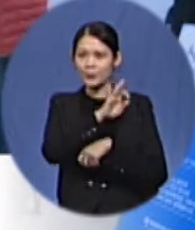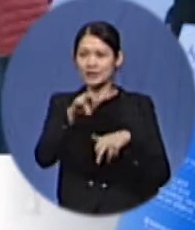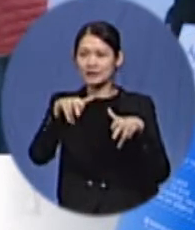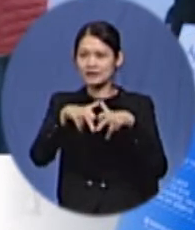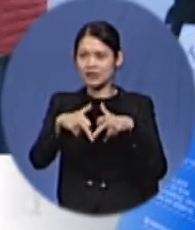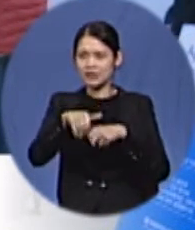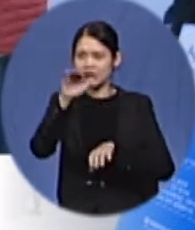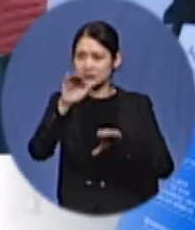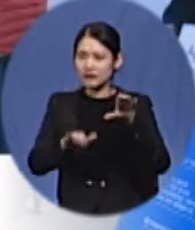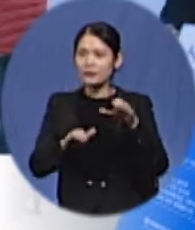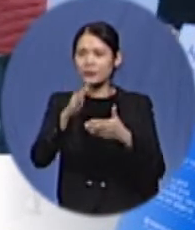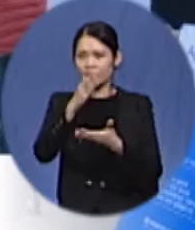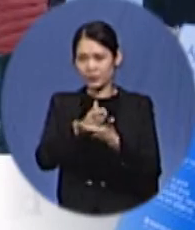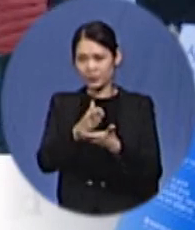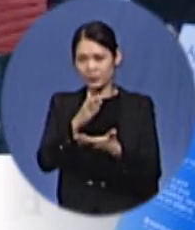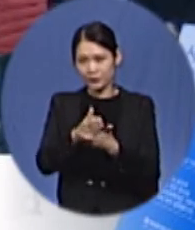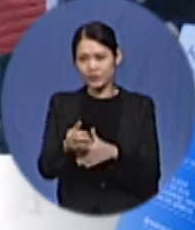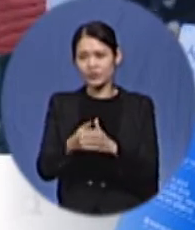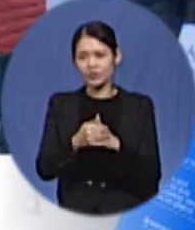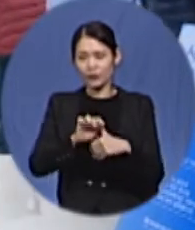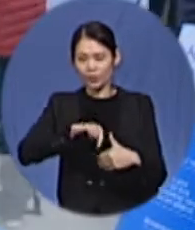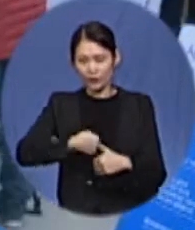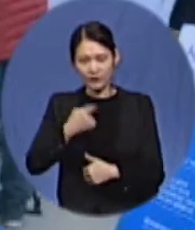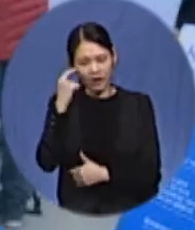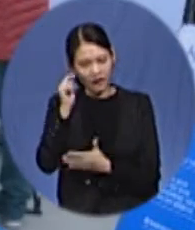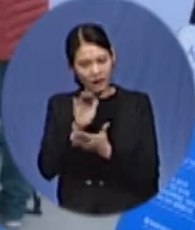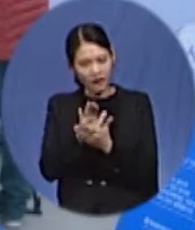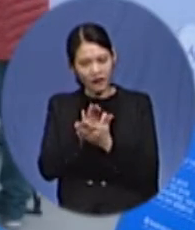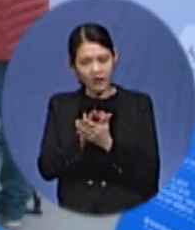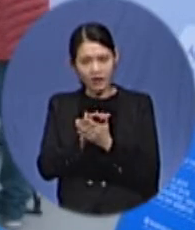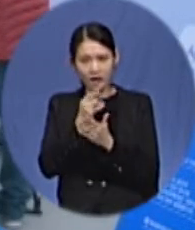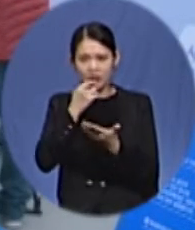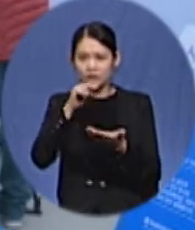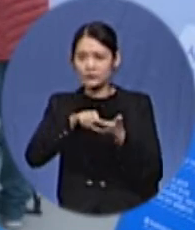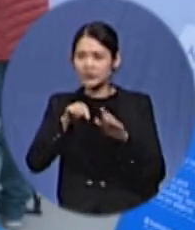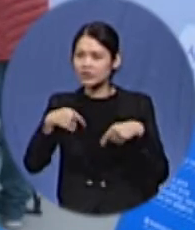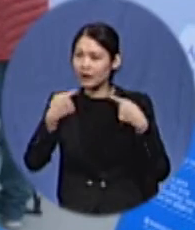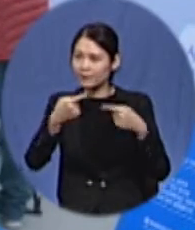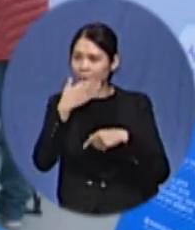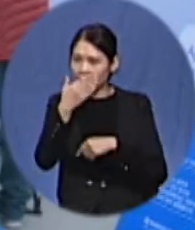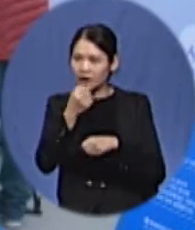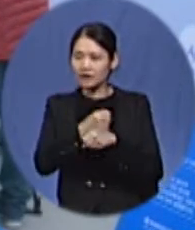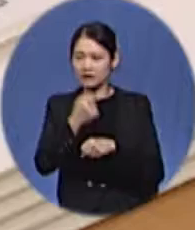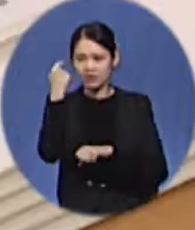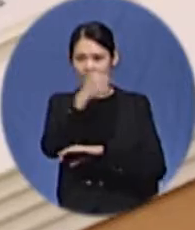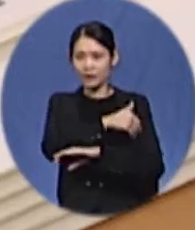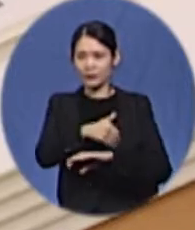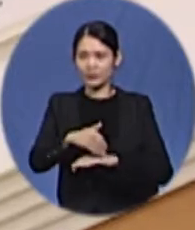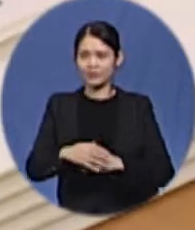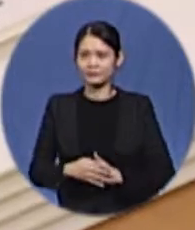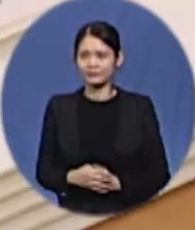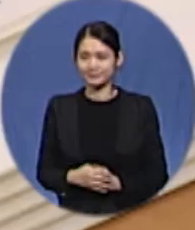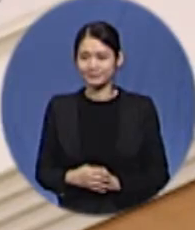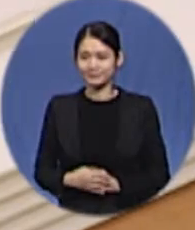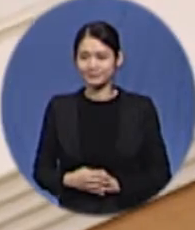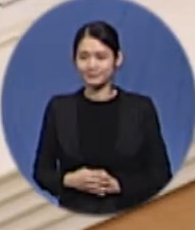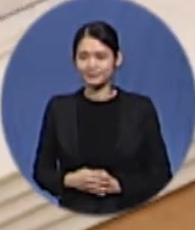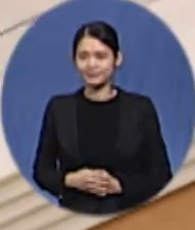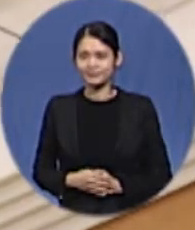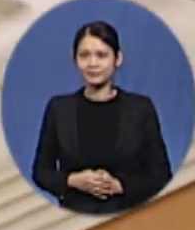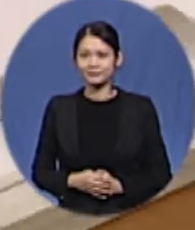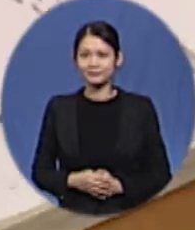별 차별 없이 혼자서도 쉽게 투표에 참여할 수 있도록 많은 노력을 해나갈 계획입니다. 복지TV